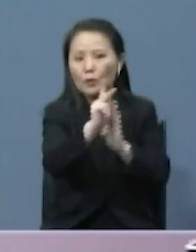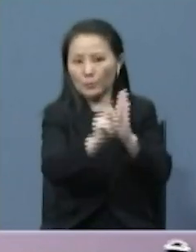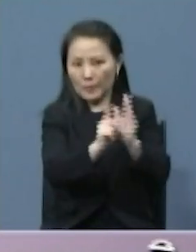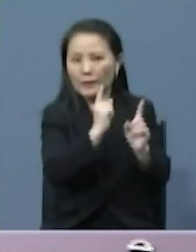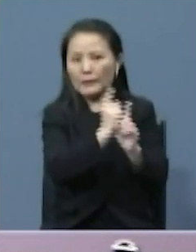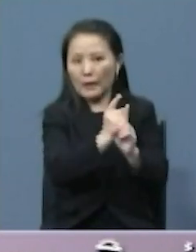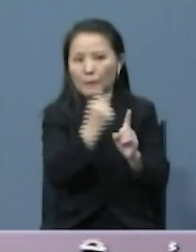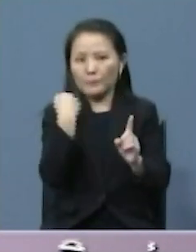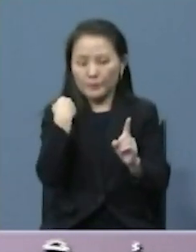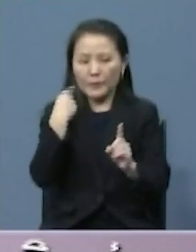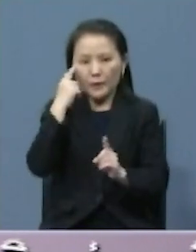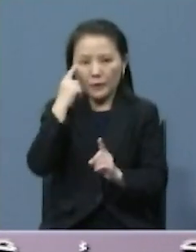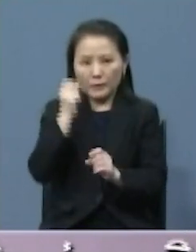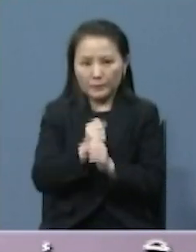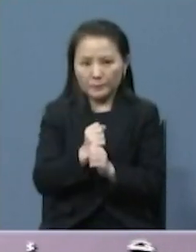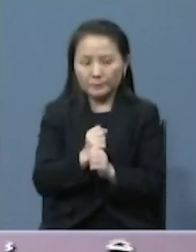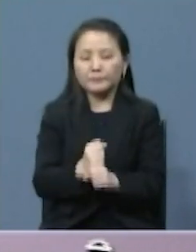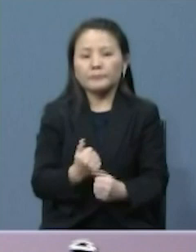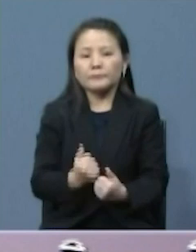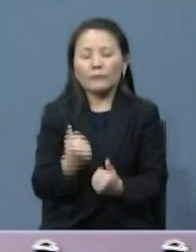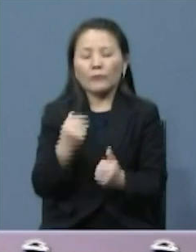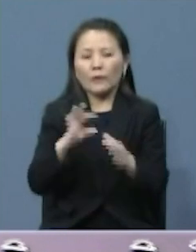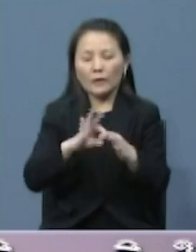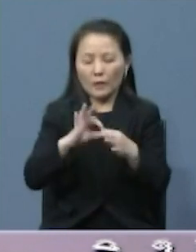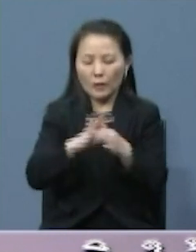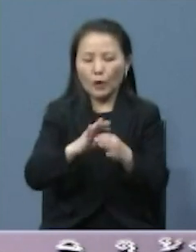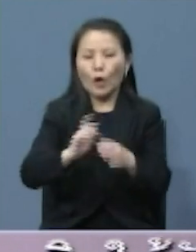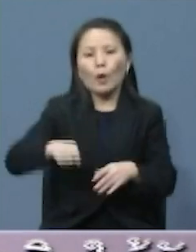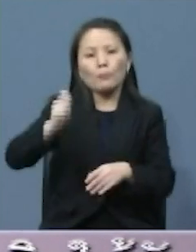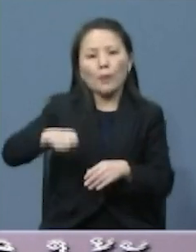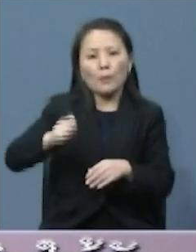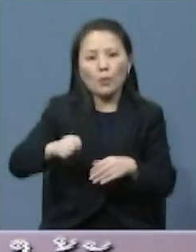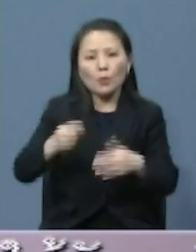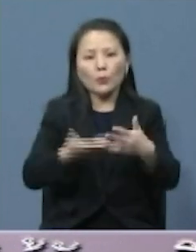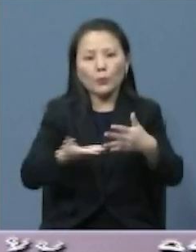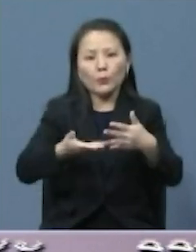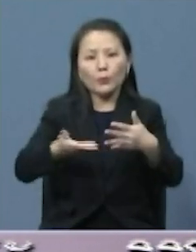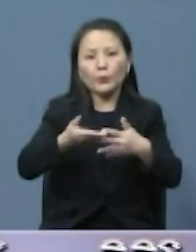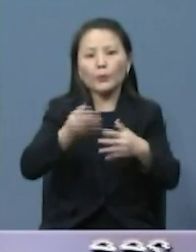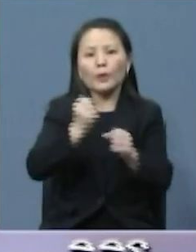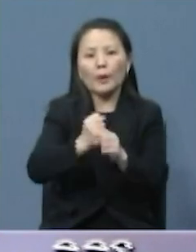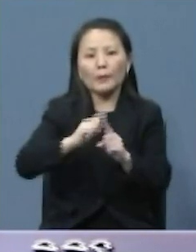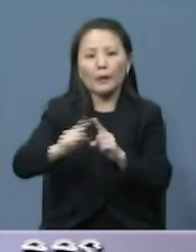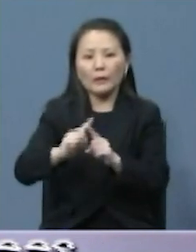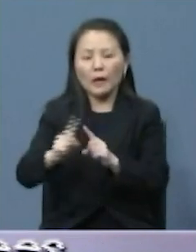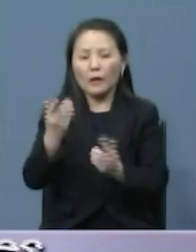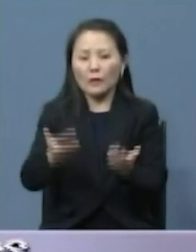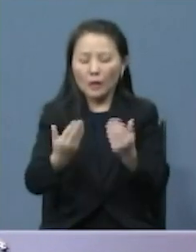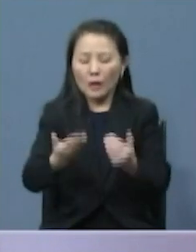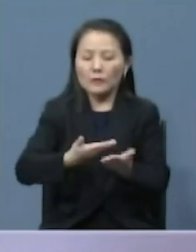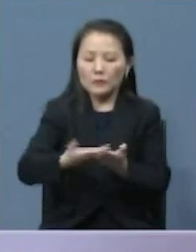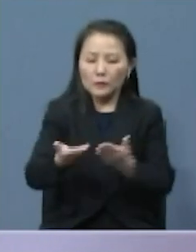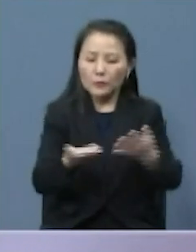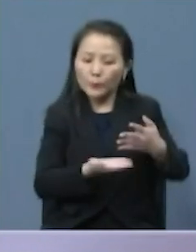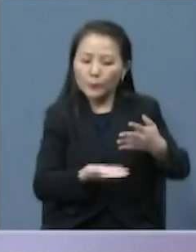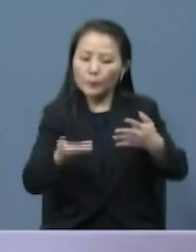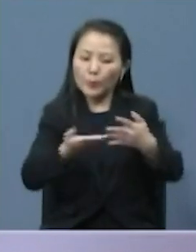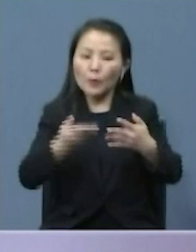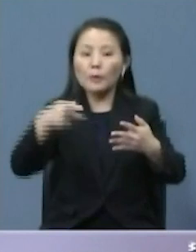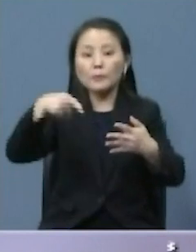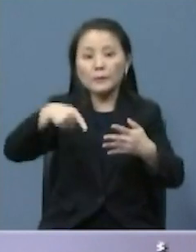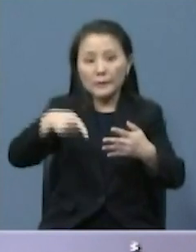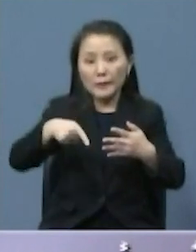จะดำเนินการครับส่วนเรื่องของการเลื่อนขั้นประมูลเห็นด้วยที่จะมีการเลื่อนขั้นจากขั้นที่1เป็นชั้นพิเ